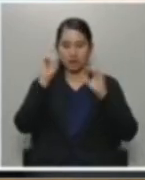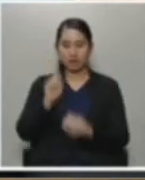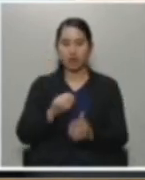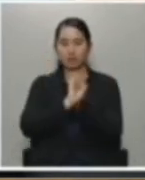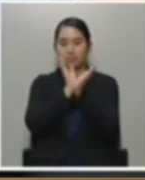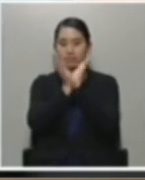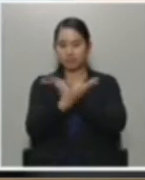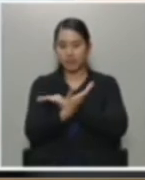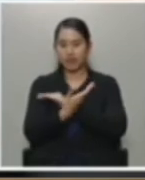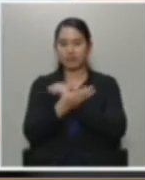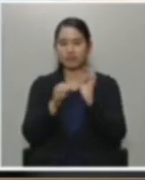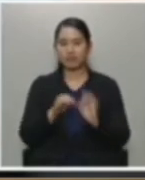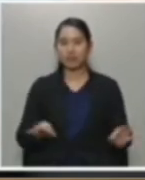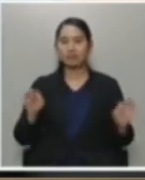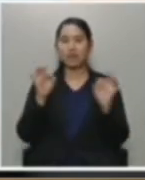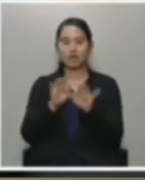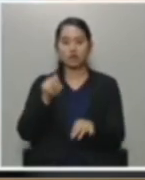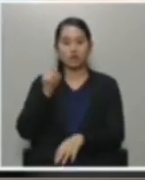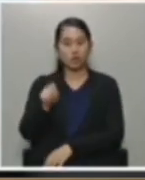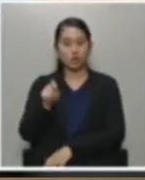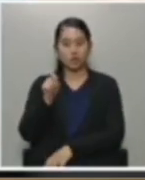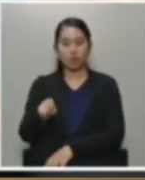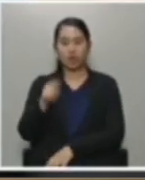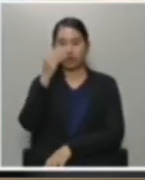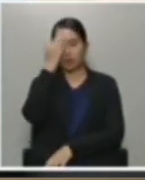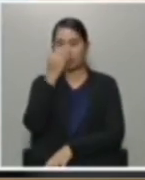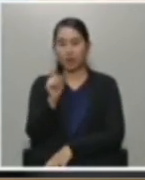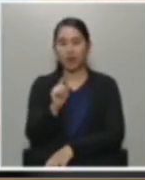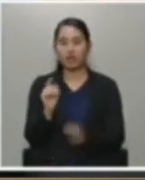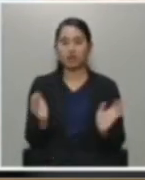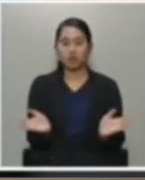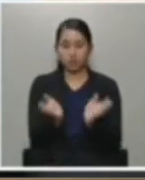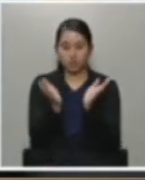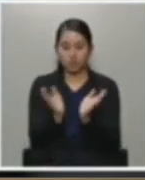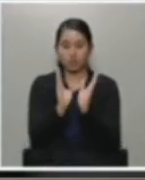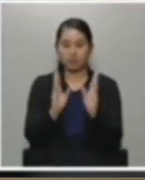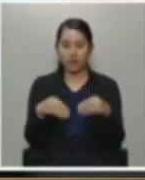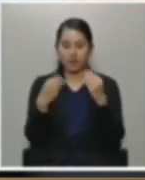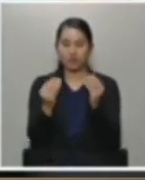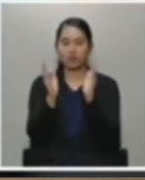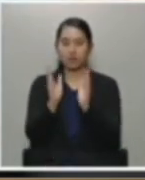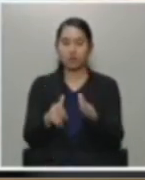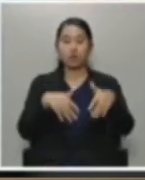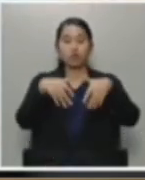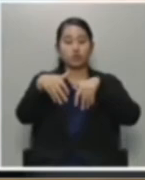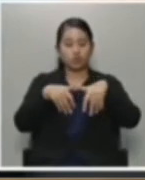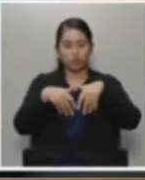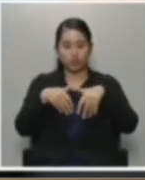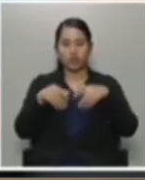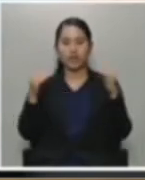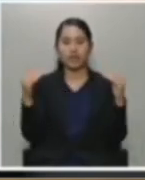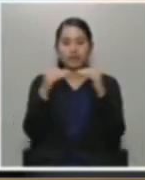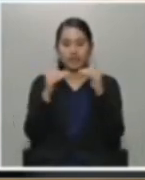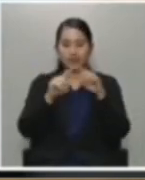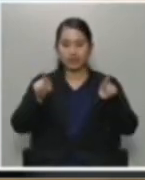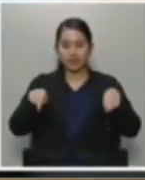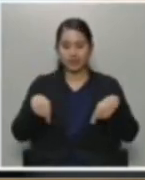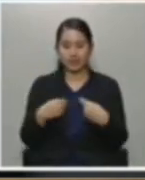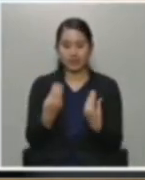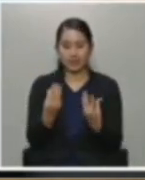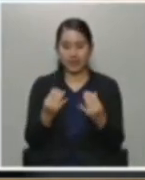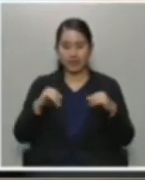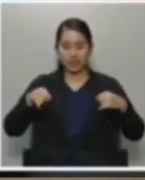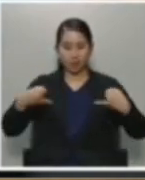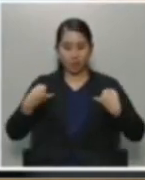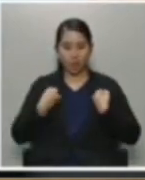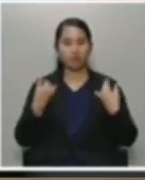ย่างจำเป็นเร่งด่วนเพื่อที่จะให้ส่งเสริมให้ราษฎรได้มีกรรมสิทธิ์ในที่ดินและการมี